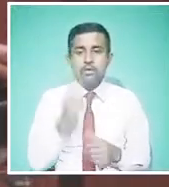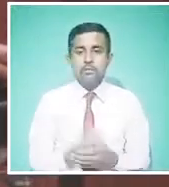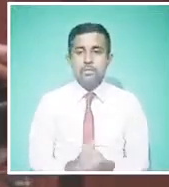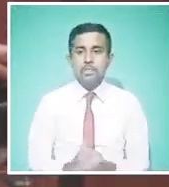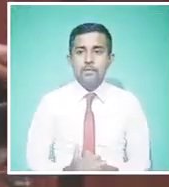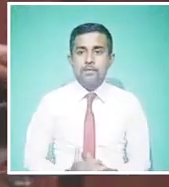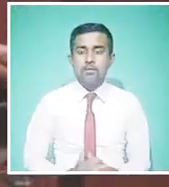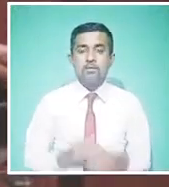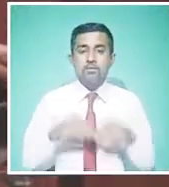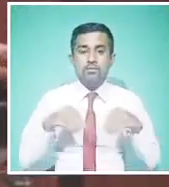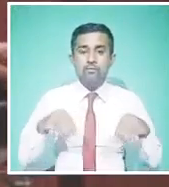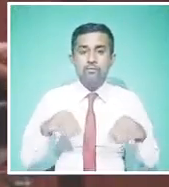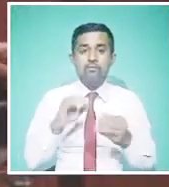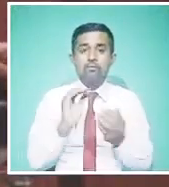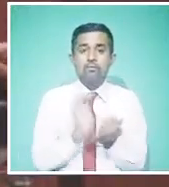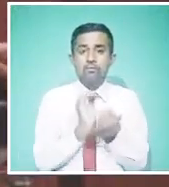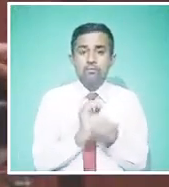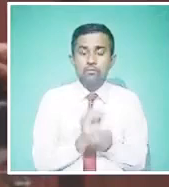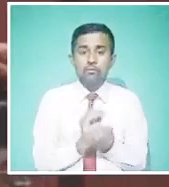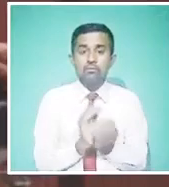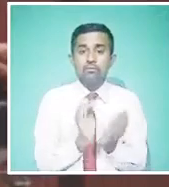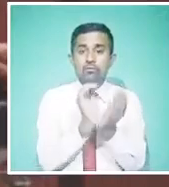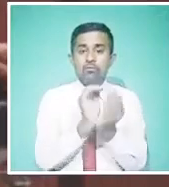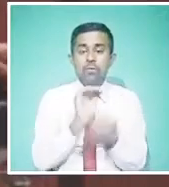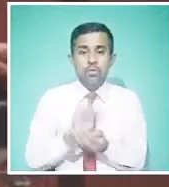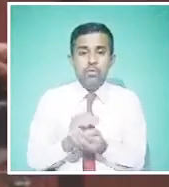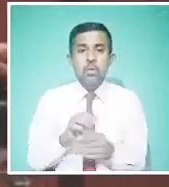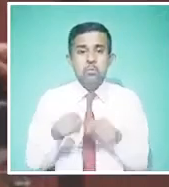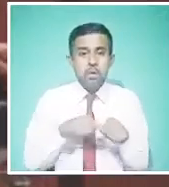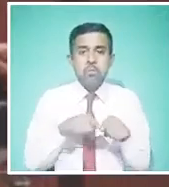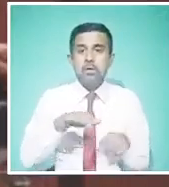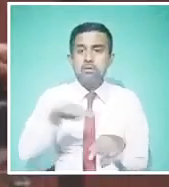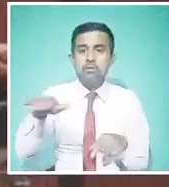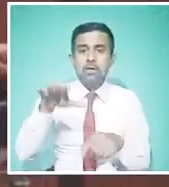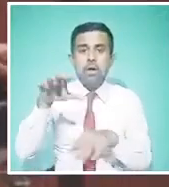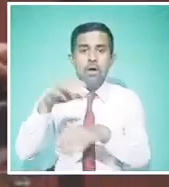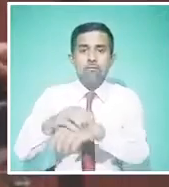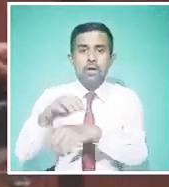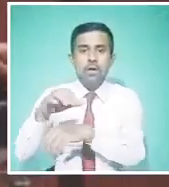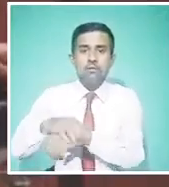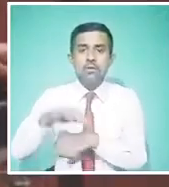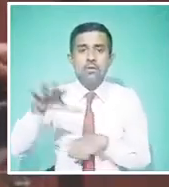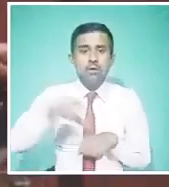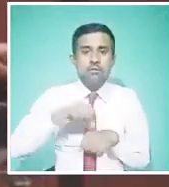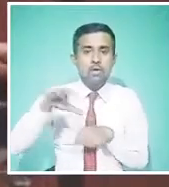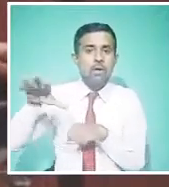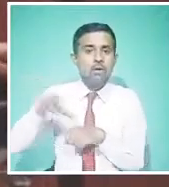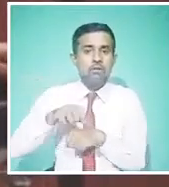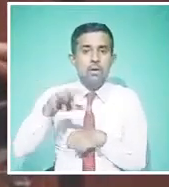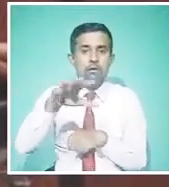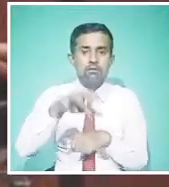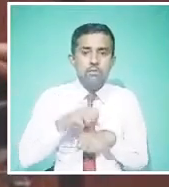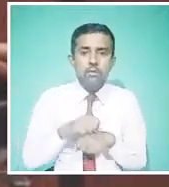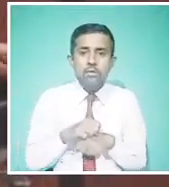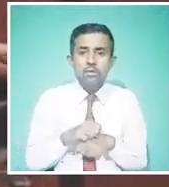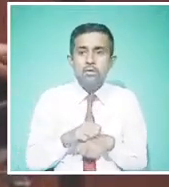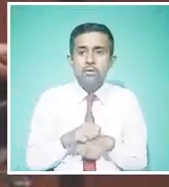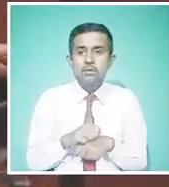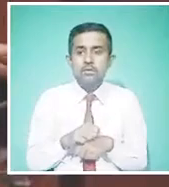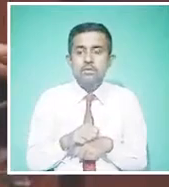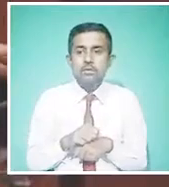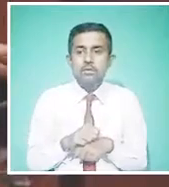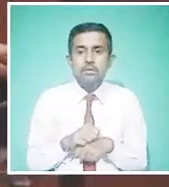தொடர்ச்சியாக இனங்கண்டு இனங்கண்டு அபகரித்து கொண்டு இருக்கின்ற, கவலீகரம் செய்கின்ற அரசாங்கத்தினுடைய அந்த நிகழ்ச்சி